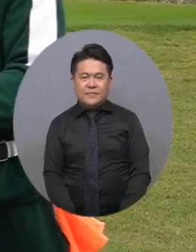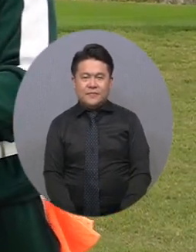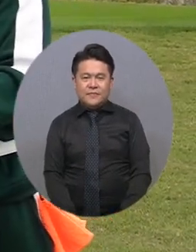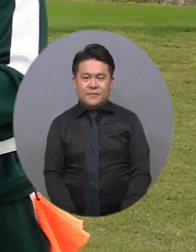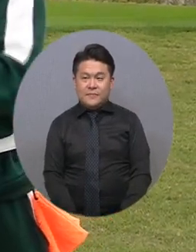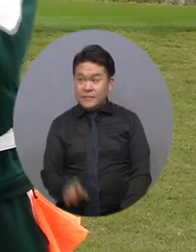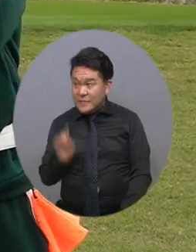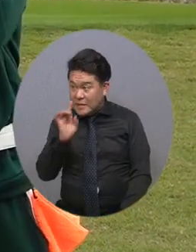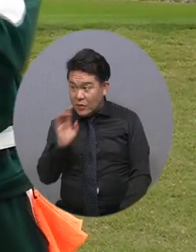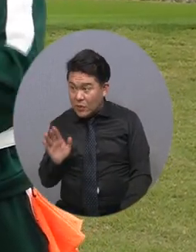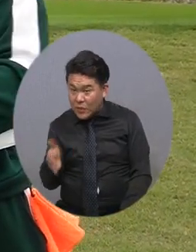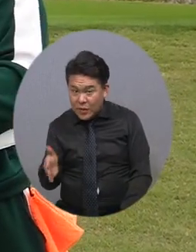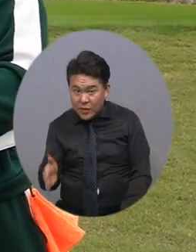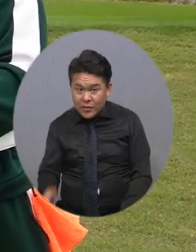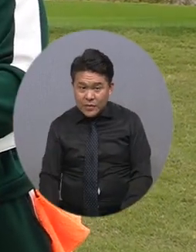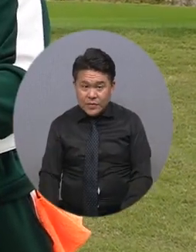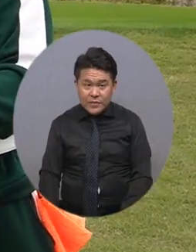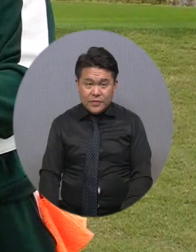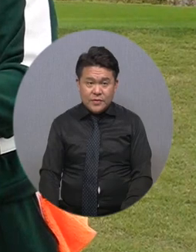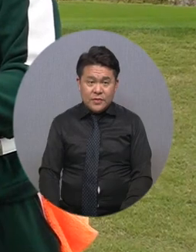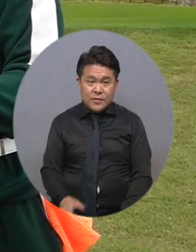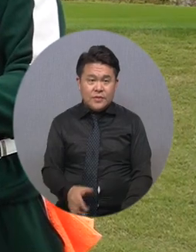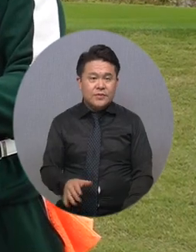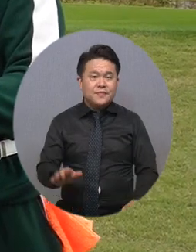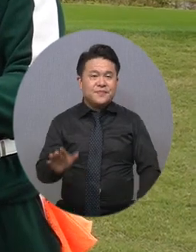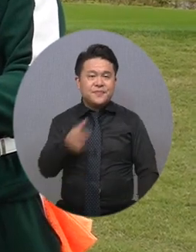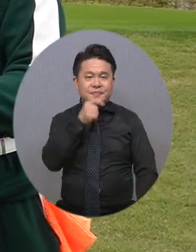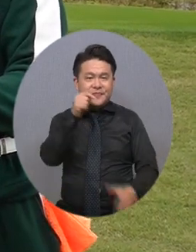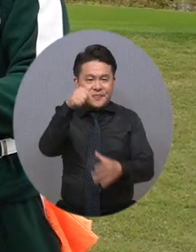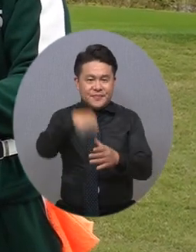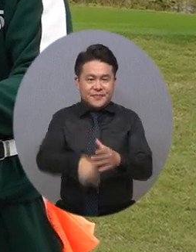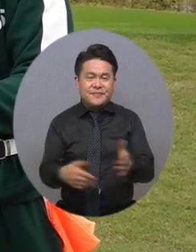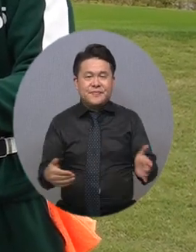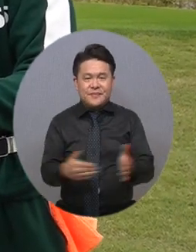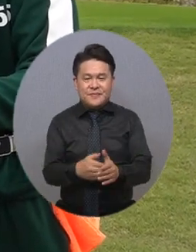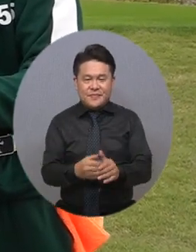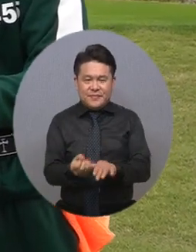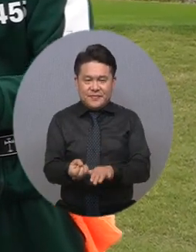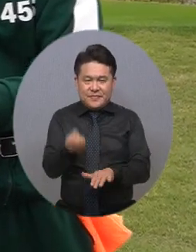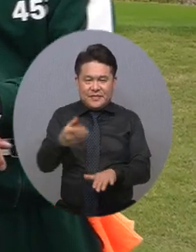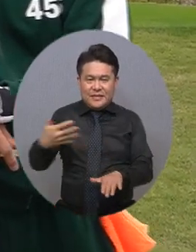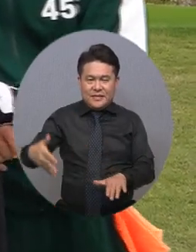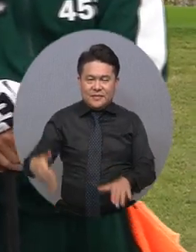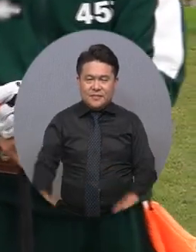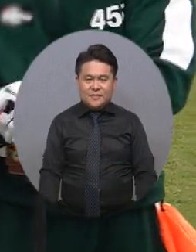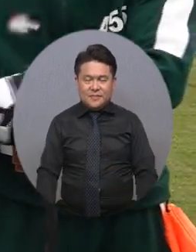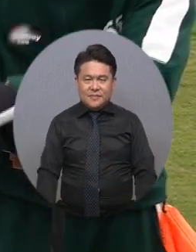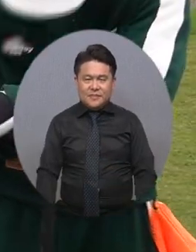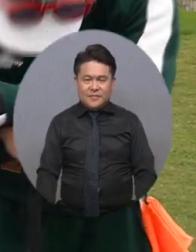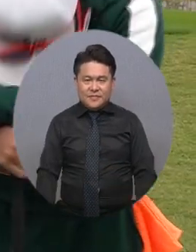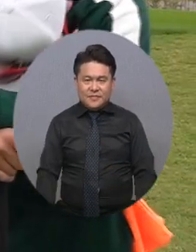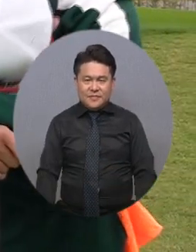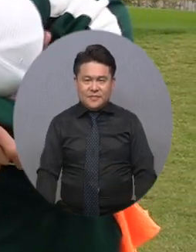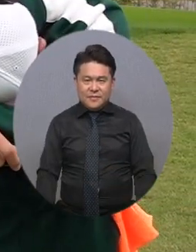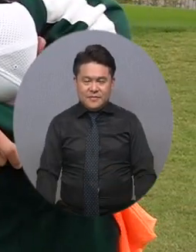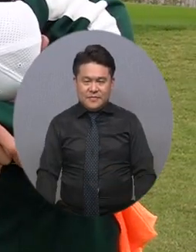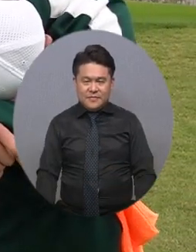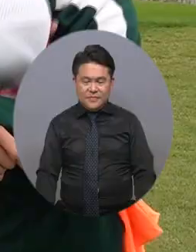나왔어? 무슨 소리 떠서 안 나왔어? 안 나왔습니다. 그냥 물에 박혔습니다.